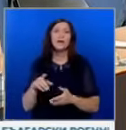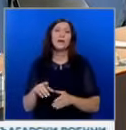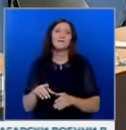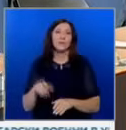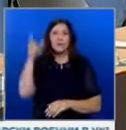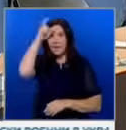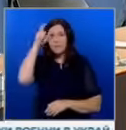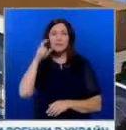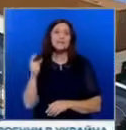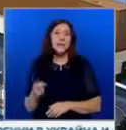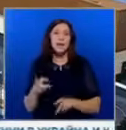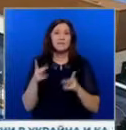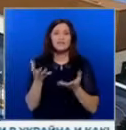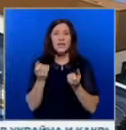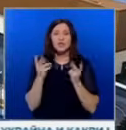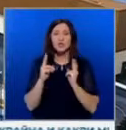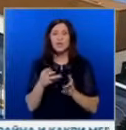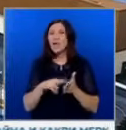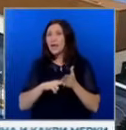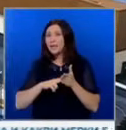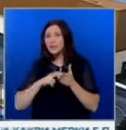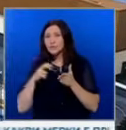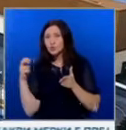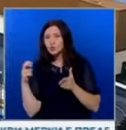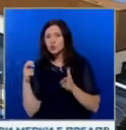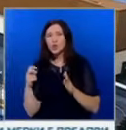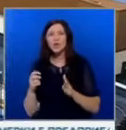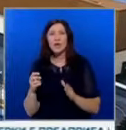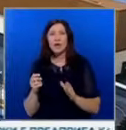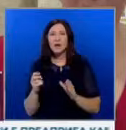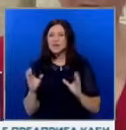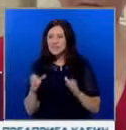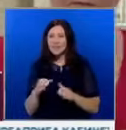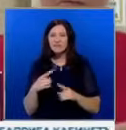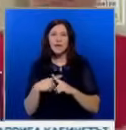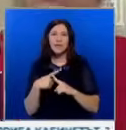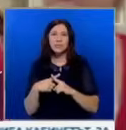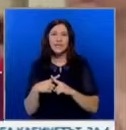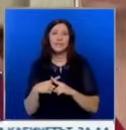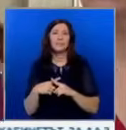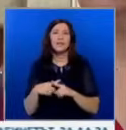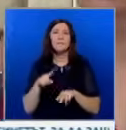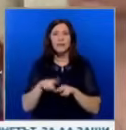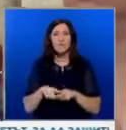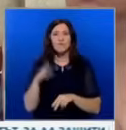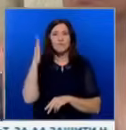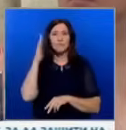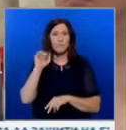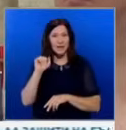взе решение да изключи от състава си Джейхан Хасанов Ибрямов. Партията има един почетен